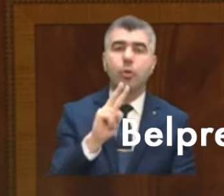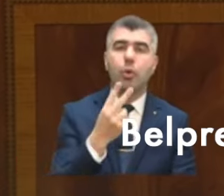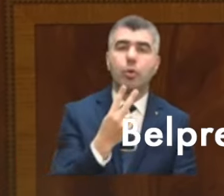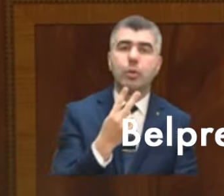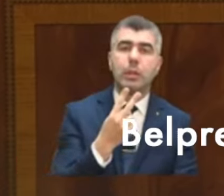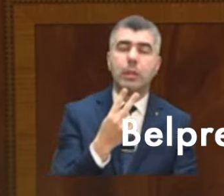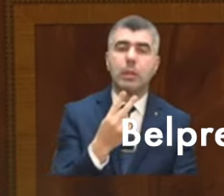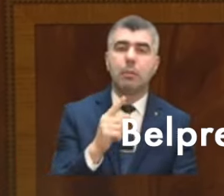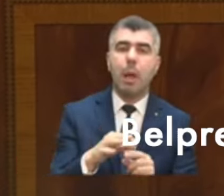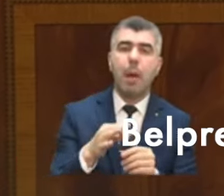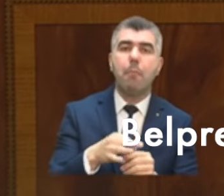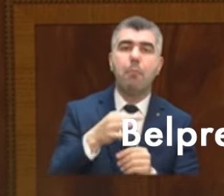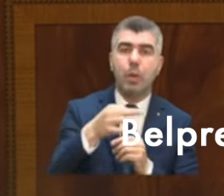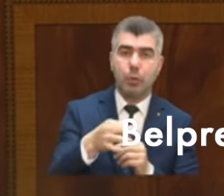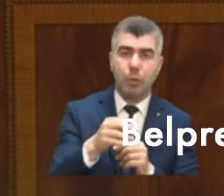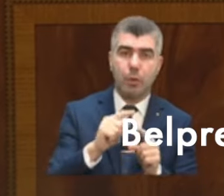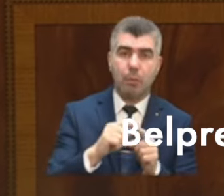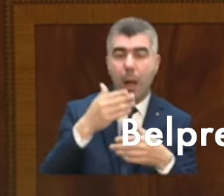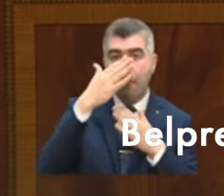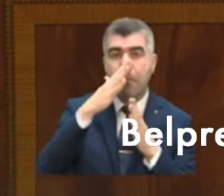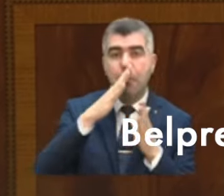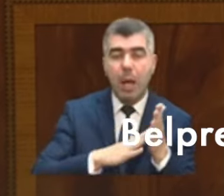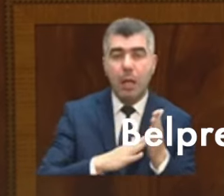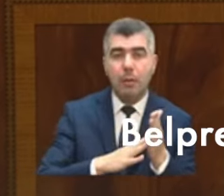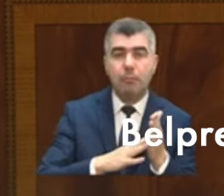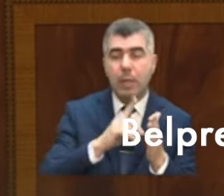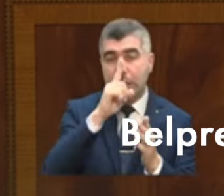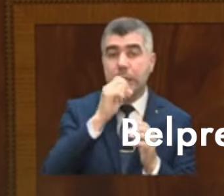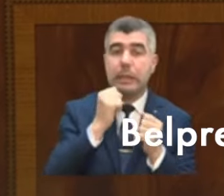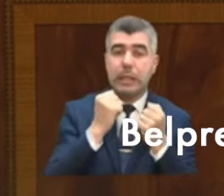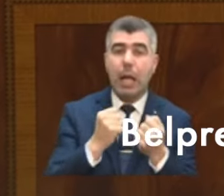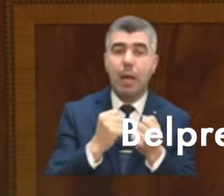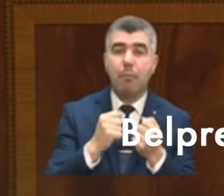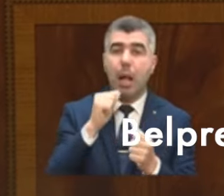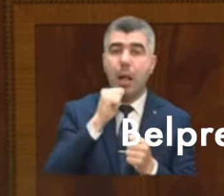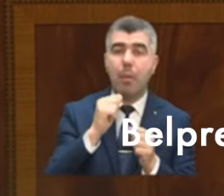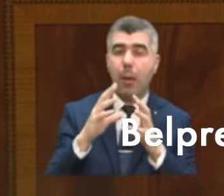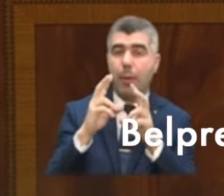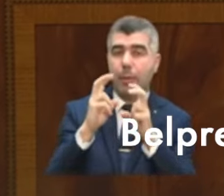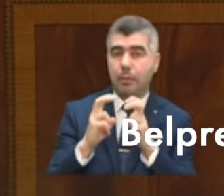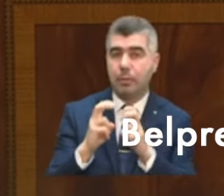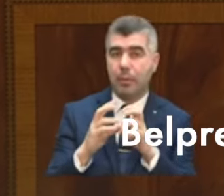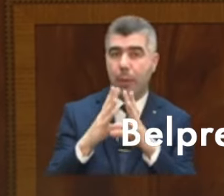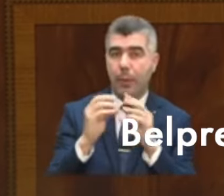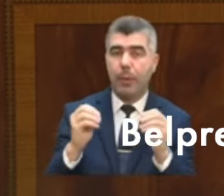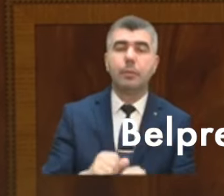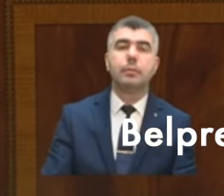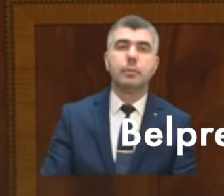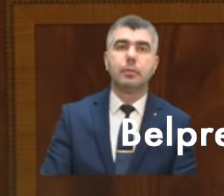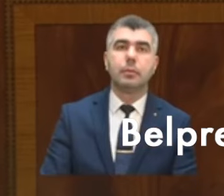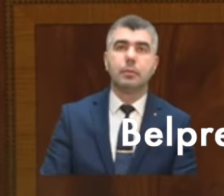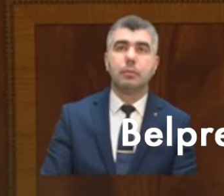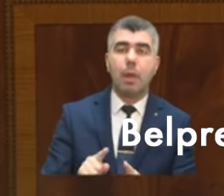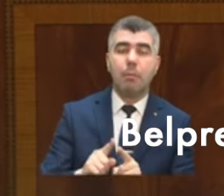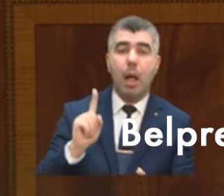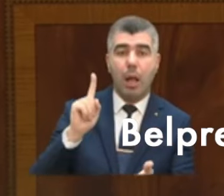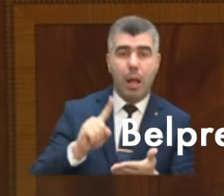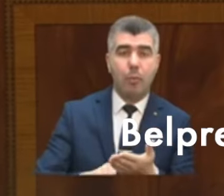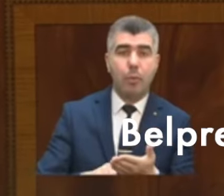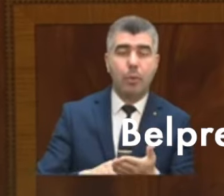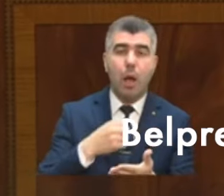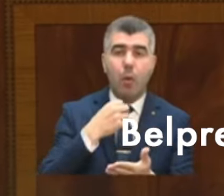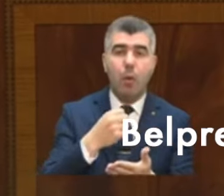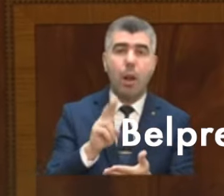ملي مما يجعل المغرب يعيش وضعيه اجهاد مائي هيكلي لذا السياق لابد من التاكيد على